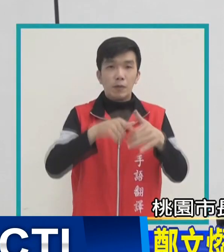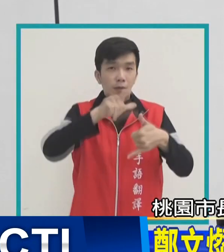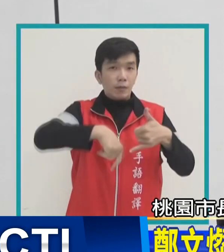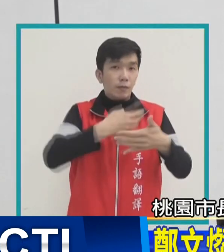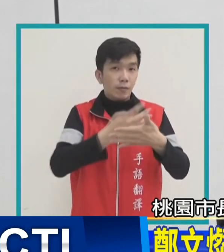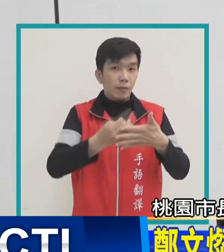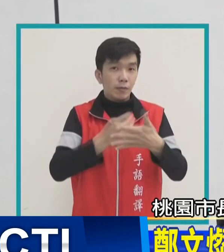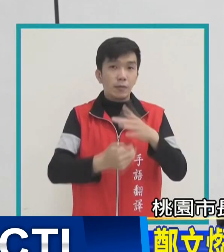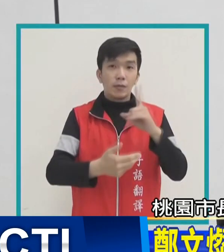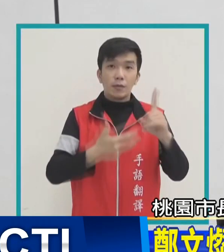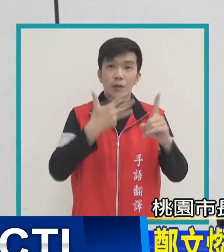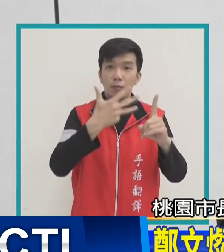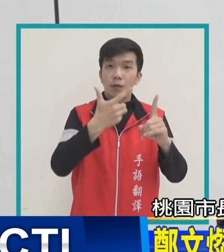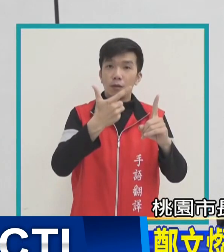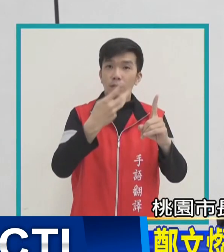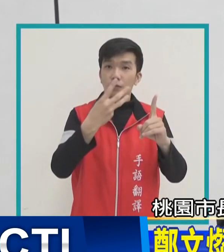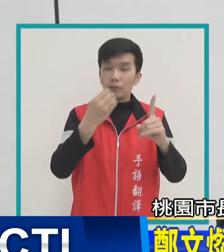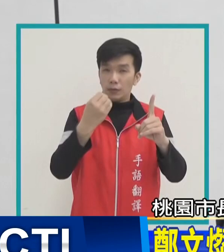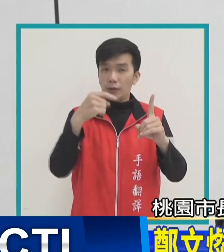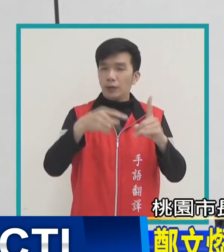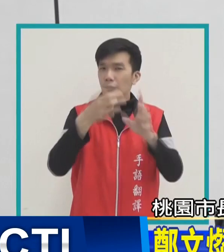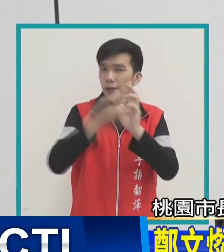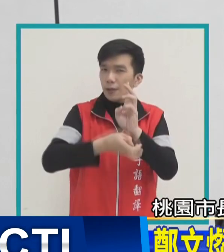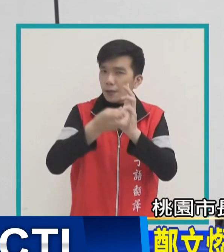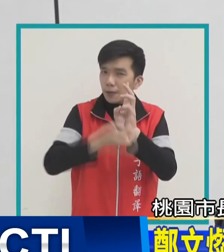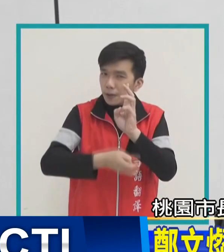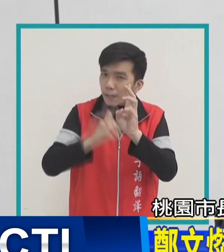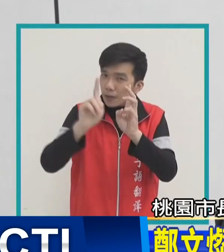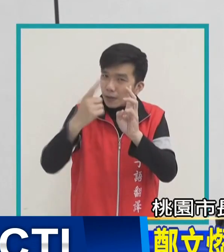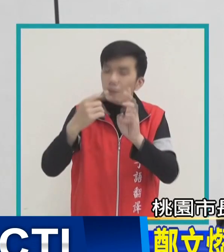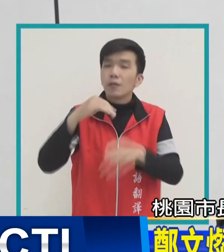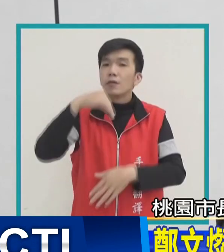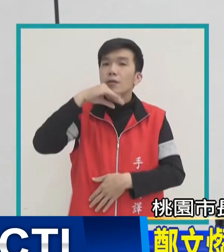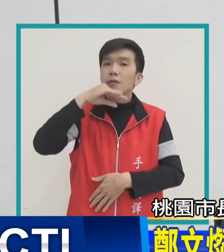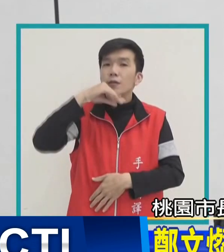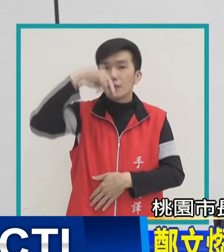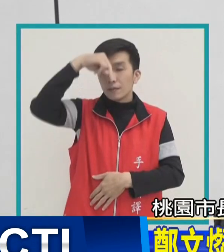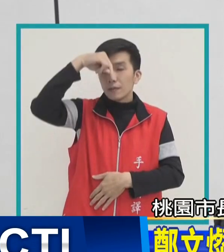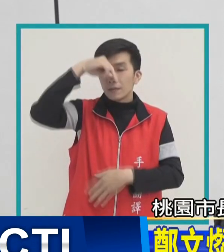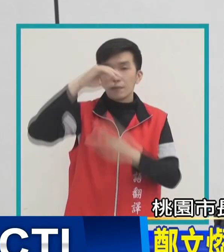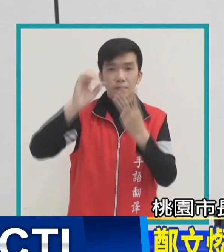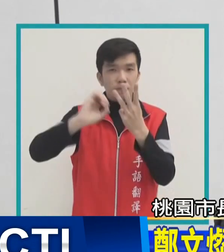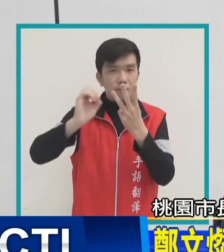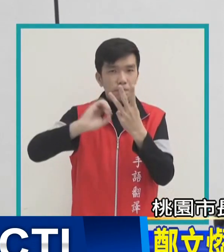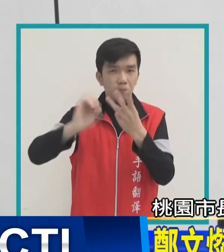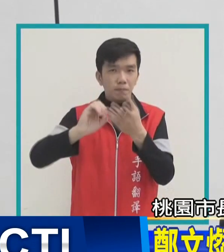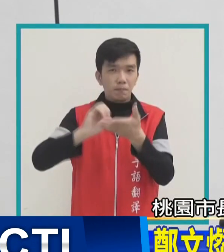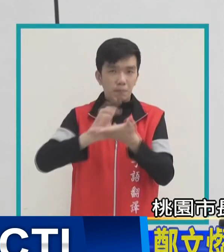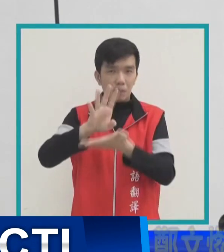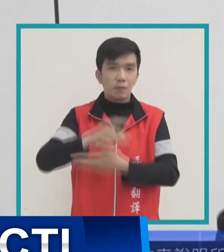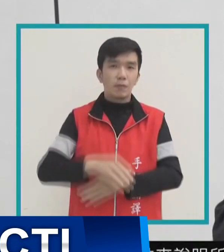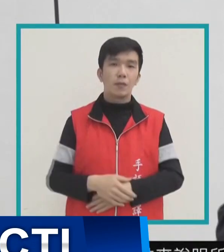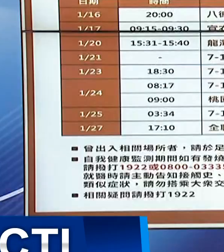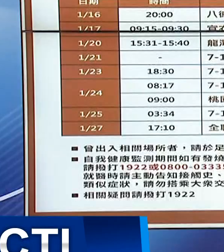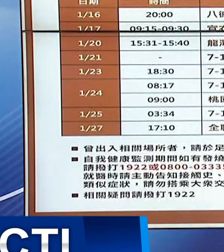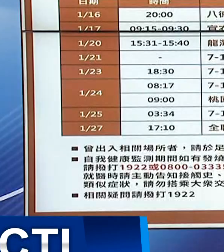下午3点来说明，所以越南籍移工的感染源初步预判也是可以确定